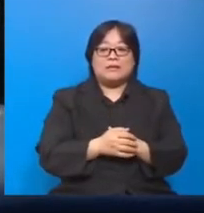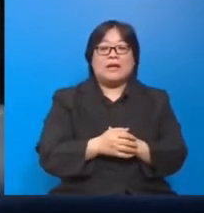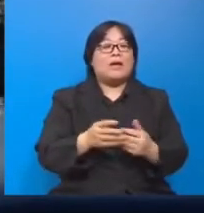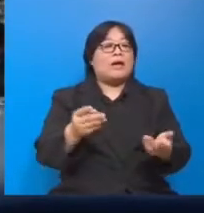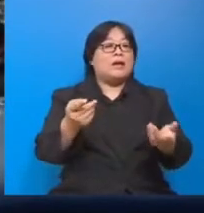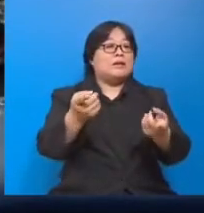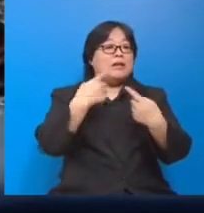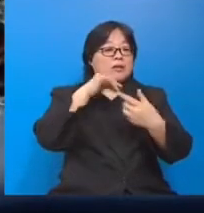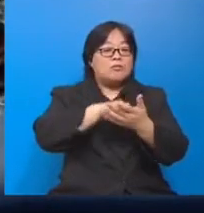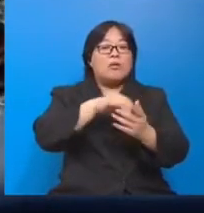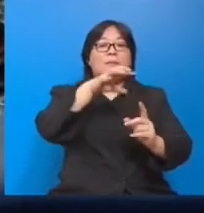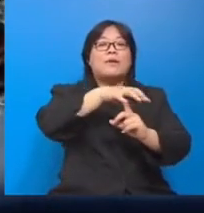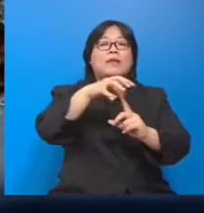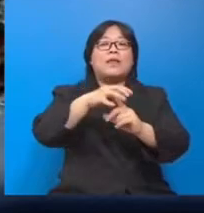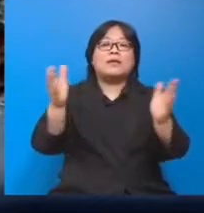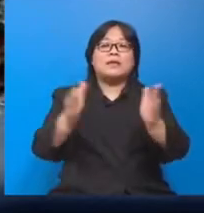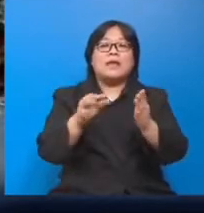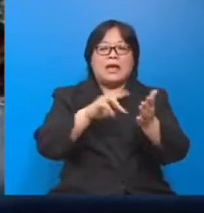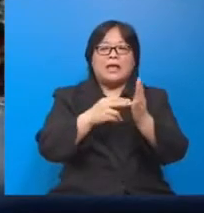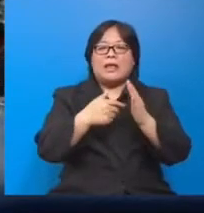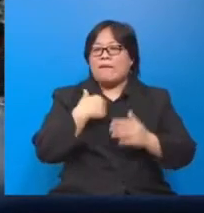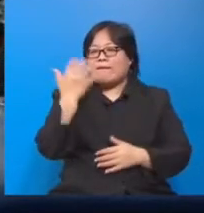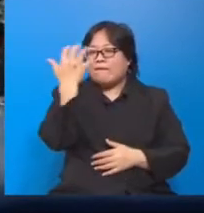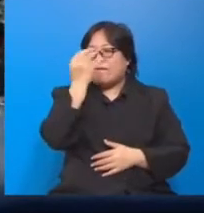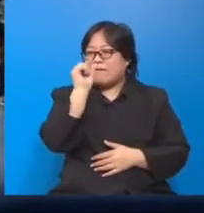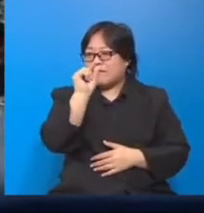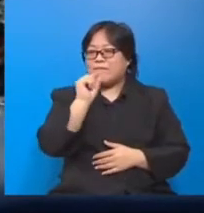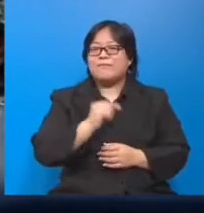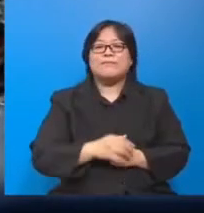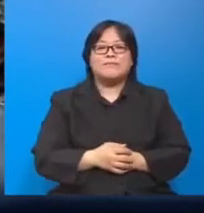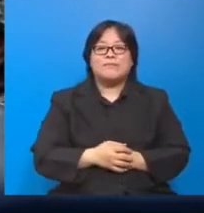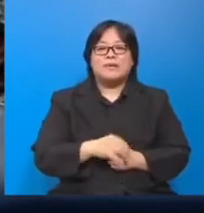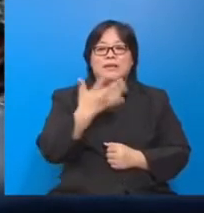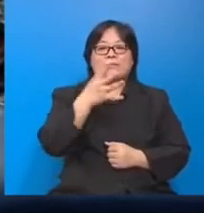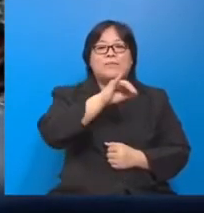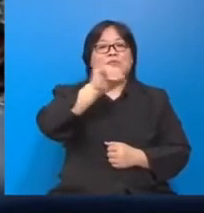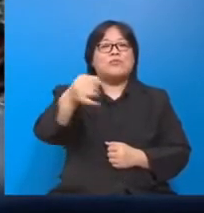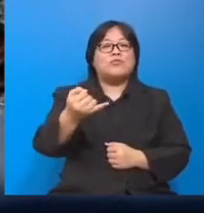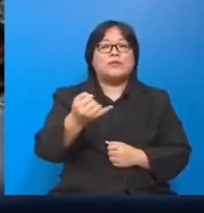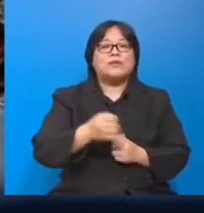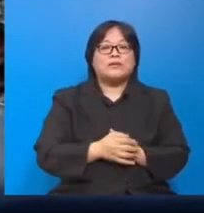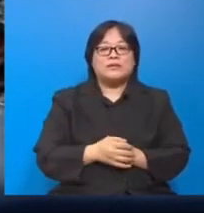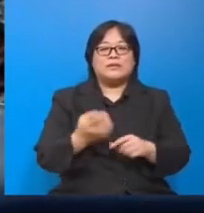di penjajah kecil jadi ada confusion sedikit danau yang tool